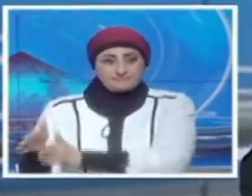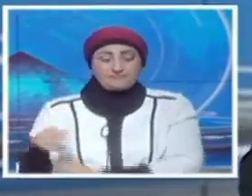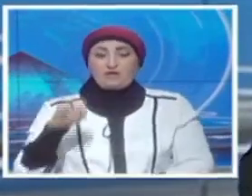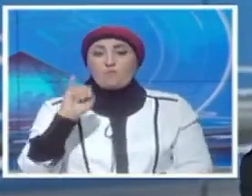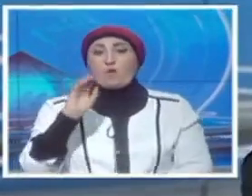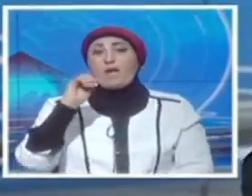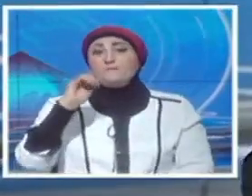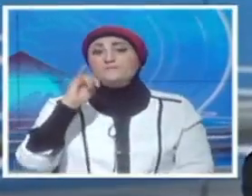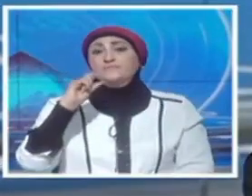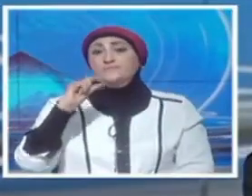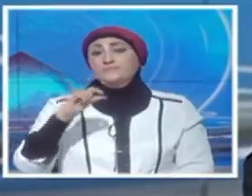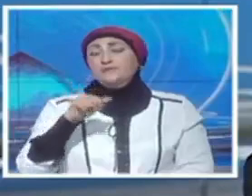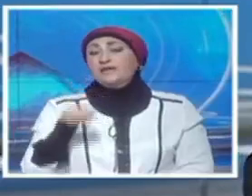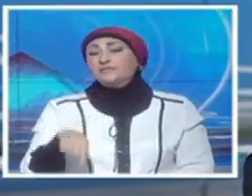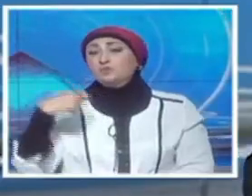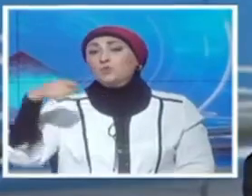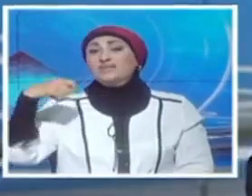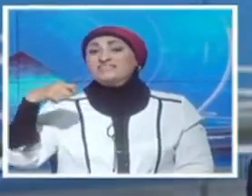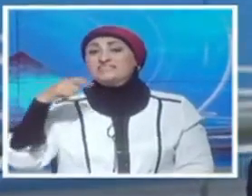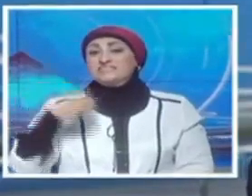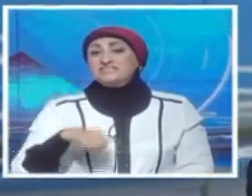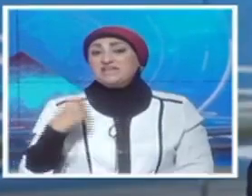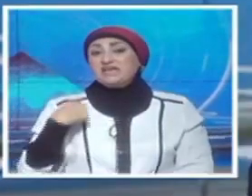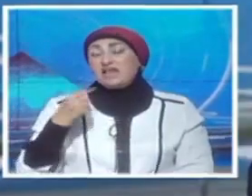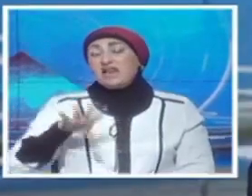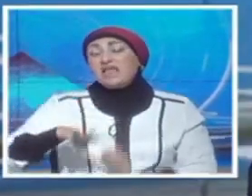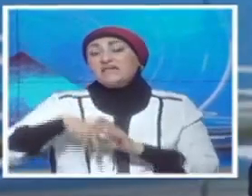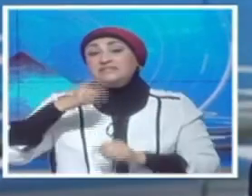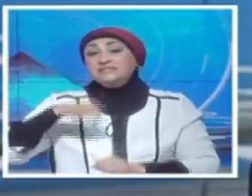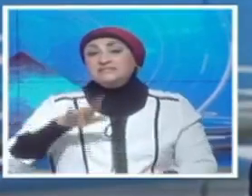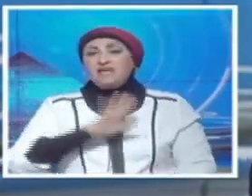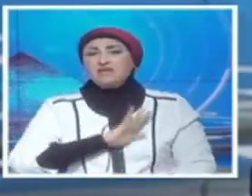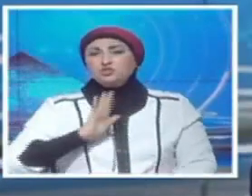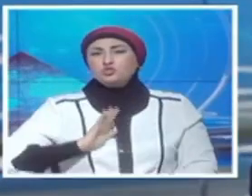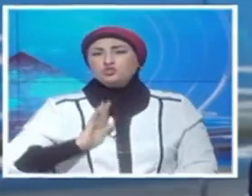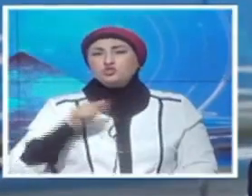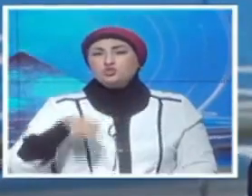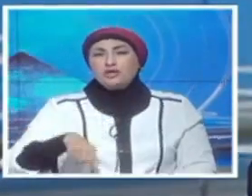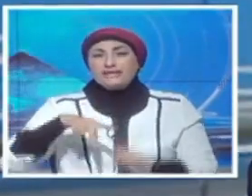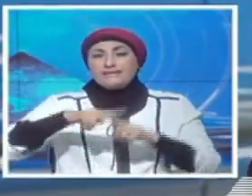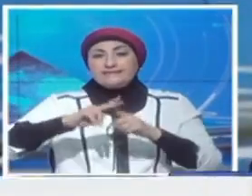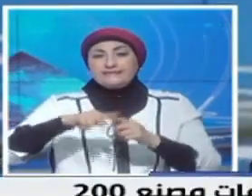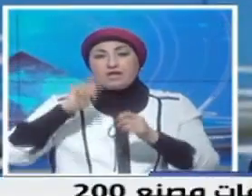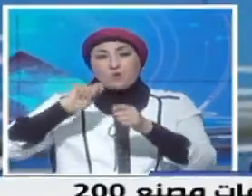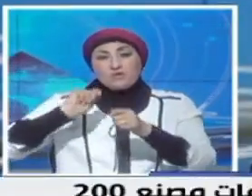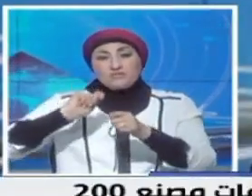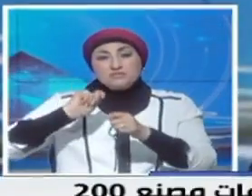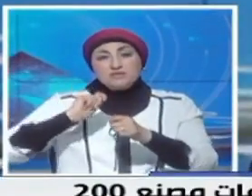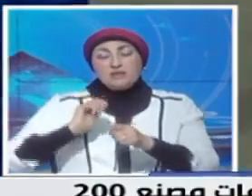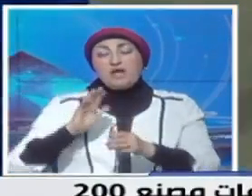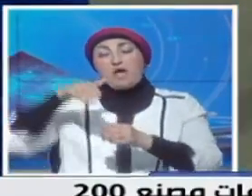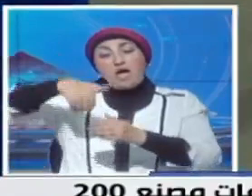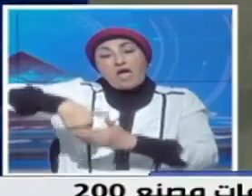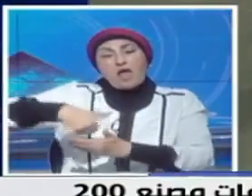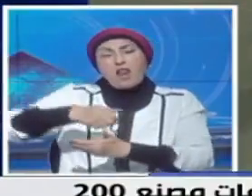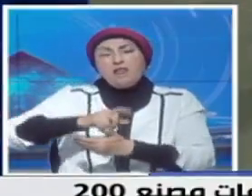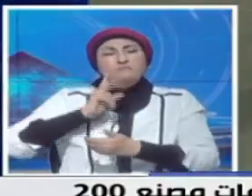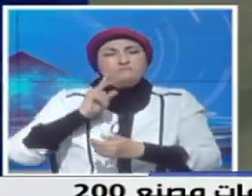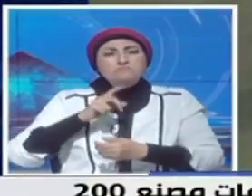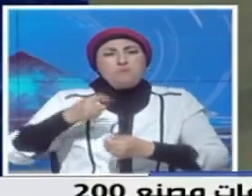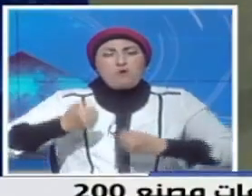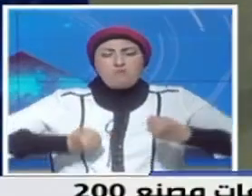تفقد المهندس محمد صلاح الدين مصطفى وزير الدولة للإنتاج الحربي مصنع إنتاج وإصلاح المدرعات،